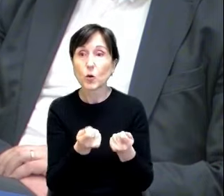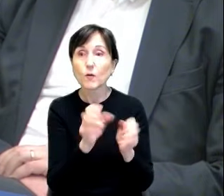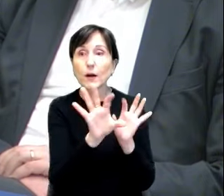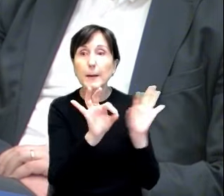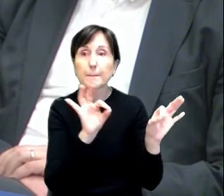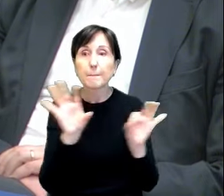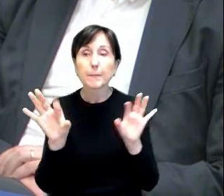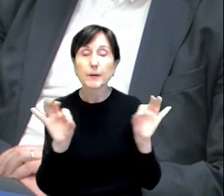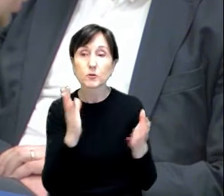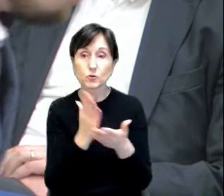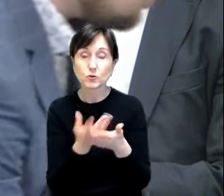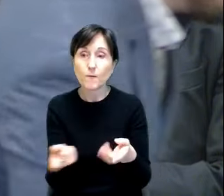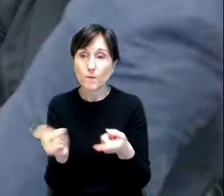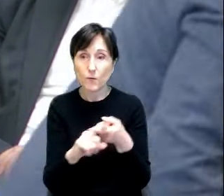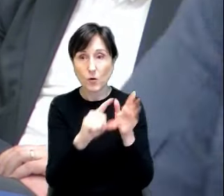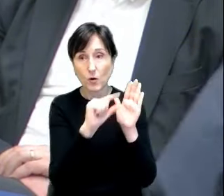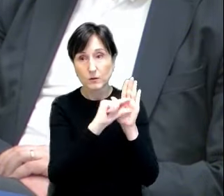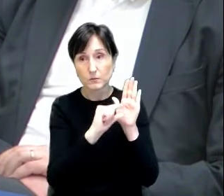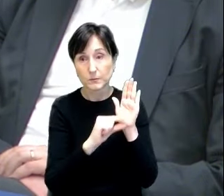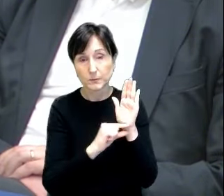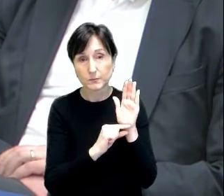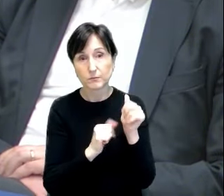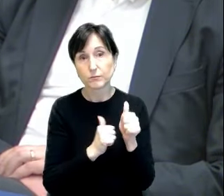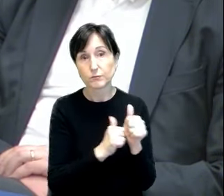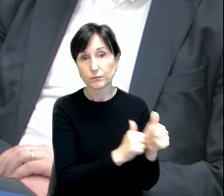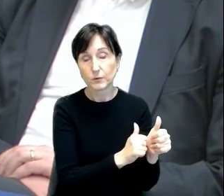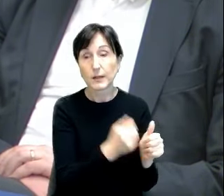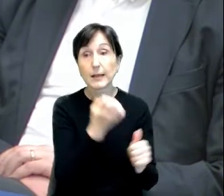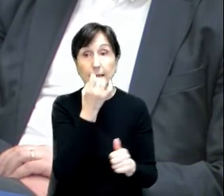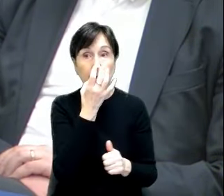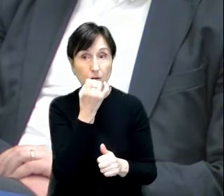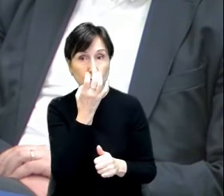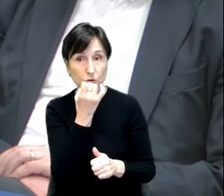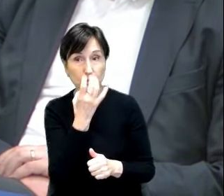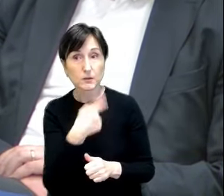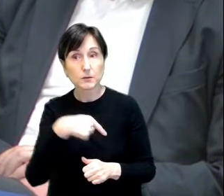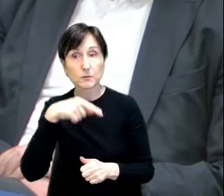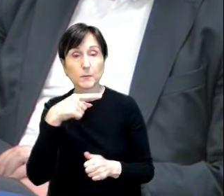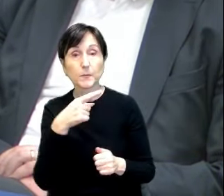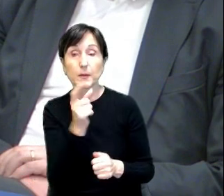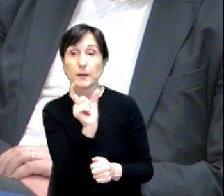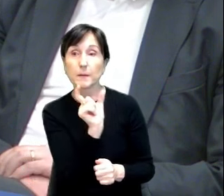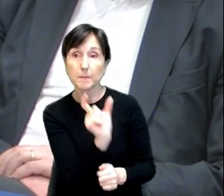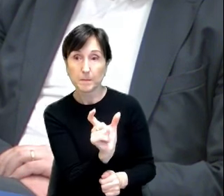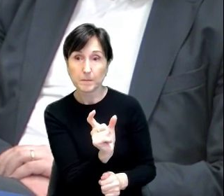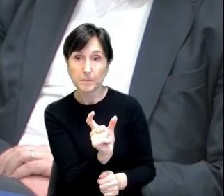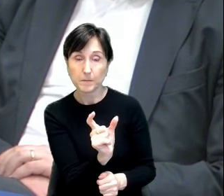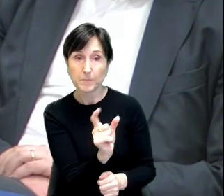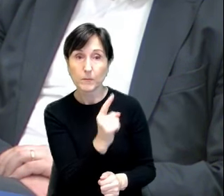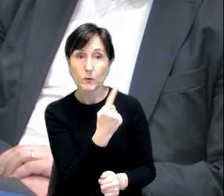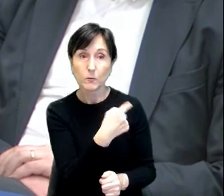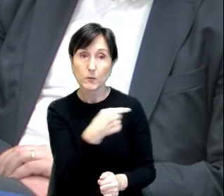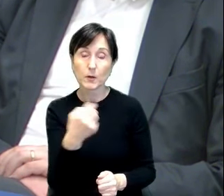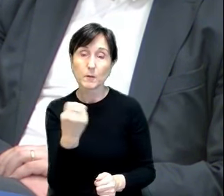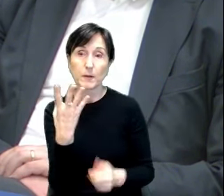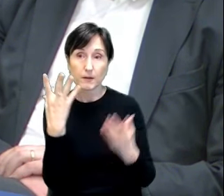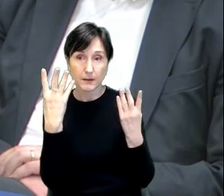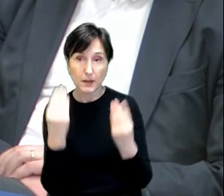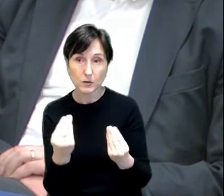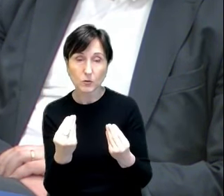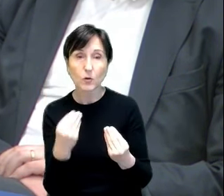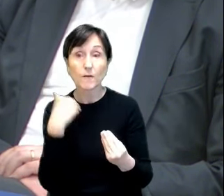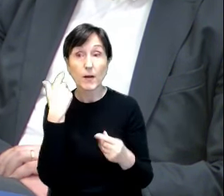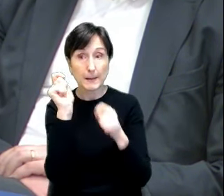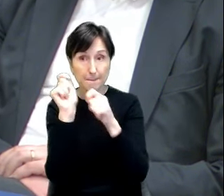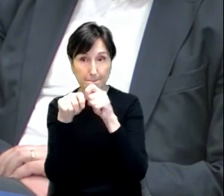aktų nustatyta tvarka dviem etapais gegužės pirmoje pusėje planuojama paskelbti laimėtoją po to kai gausime tarnybų patikrinimo